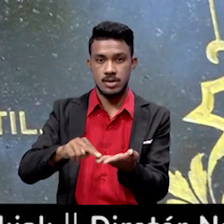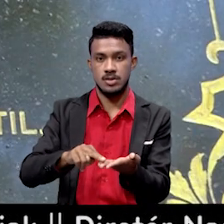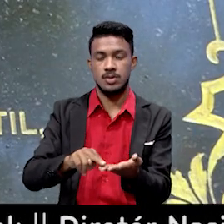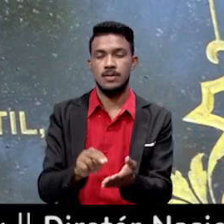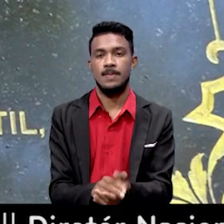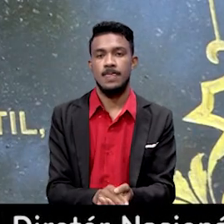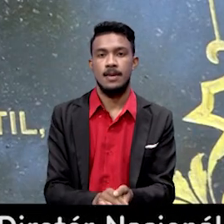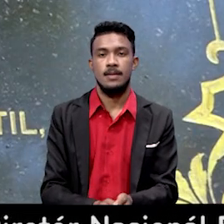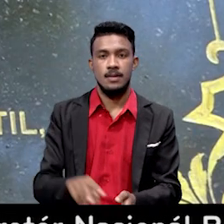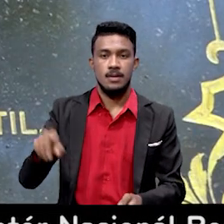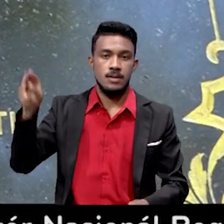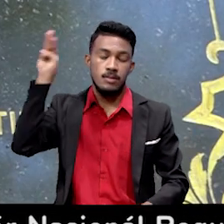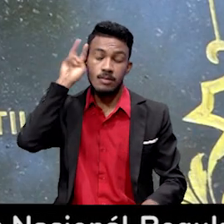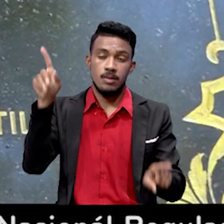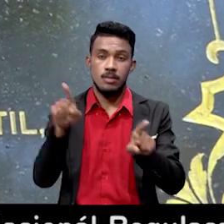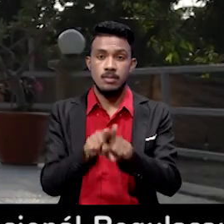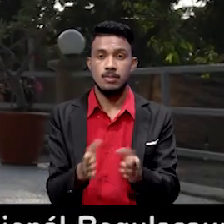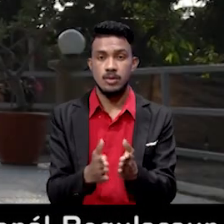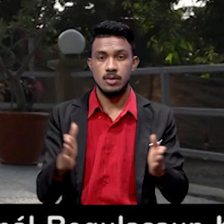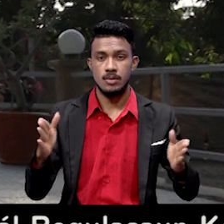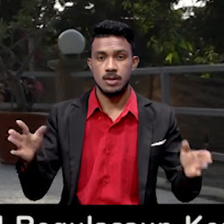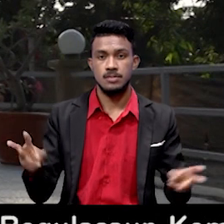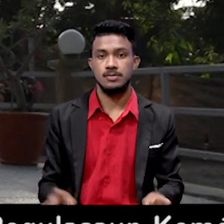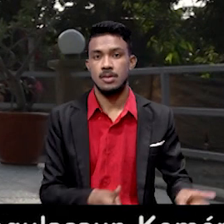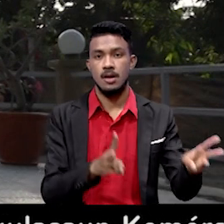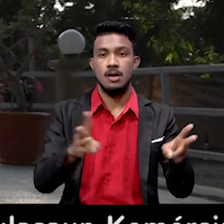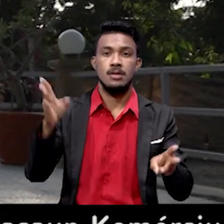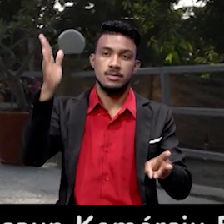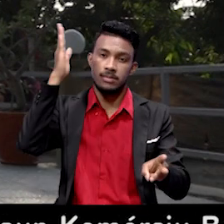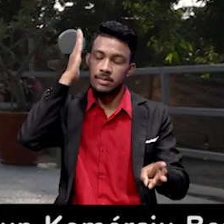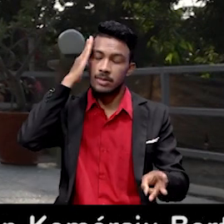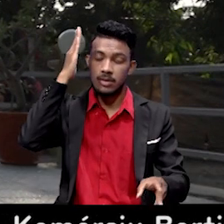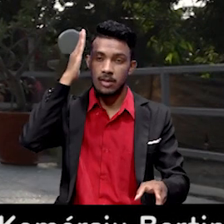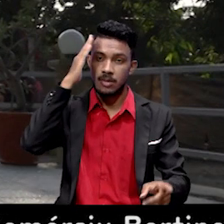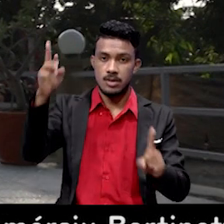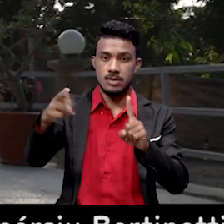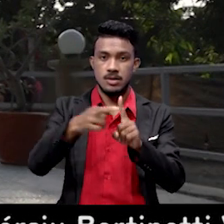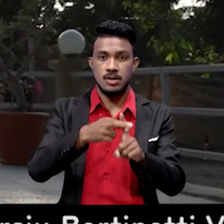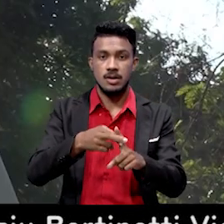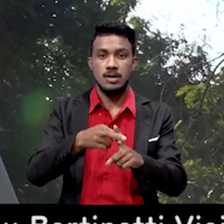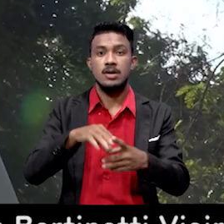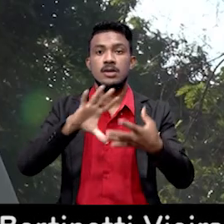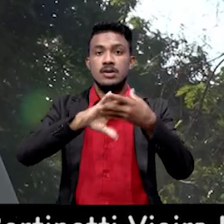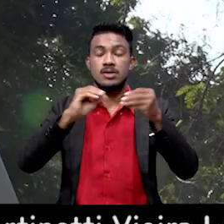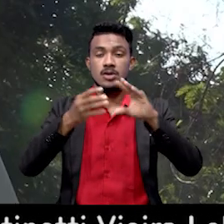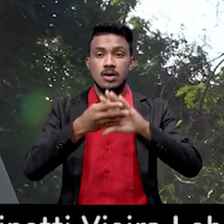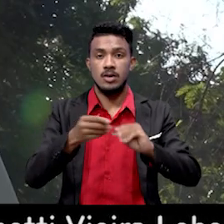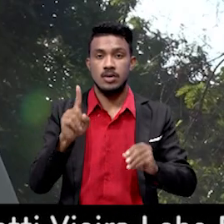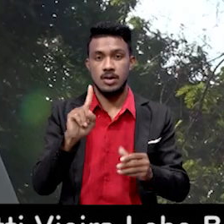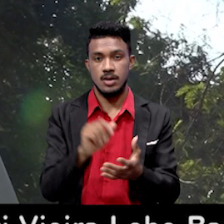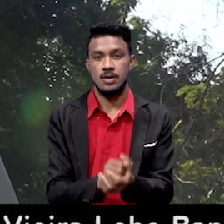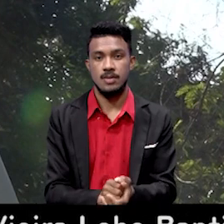Maumbo Makadalan sai iniciador ba monumento historiko idane. Seng